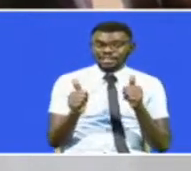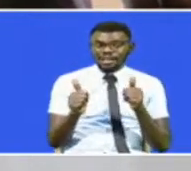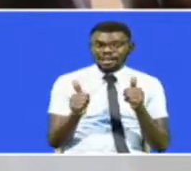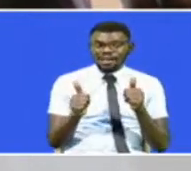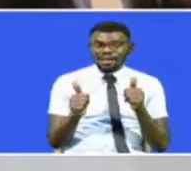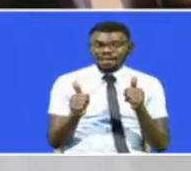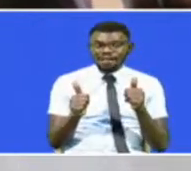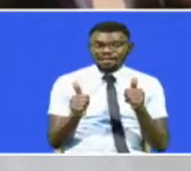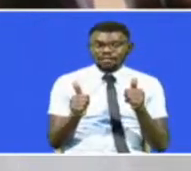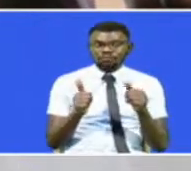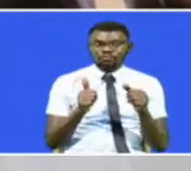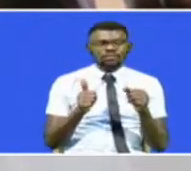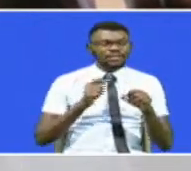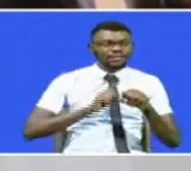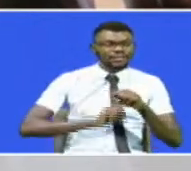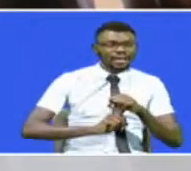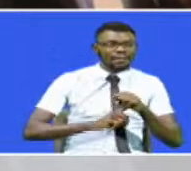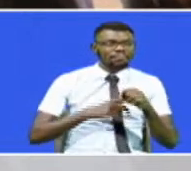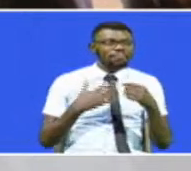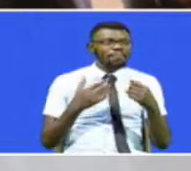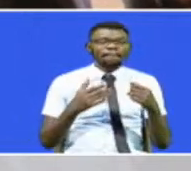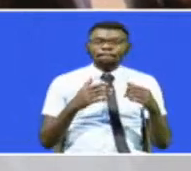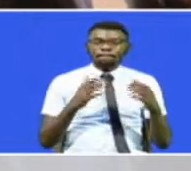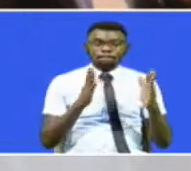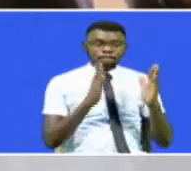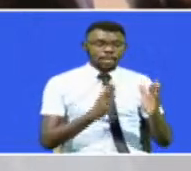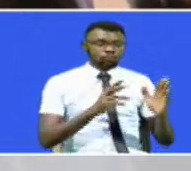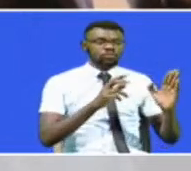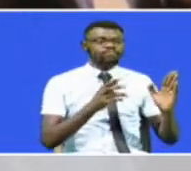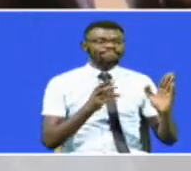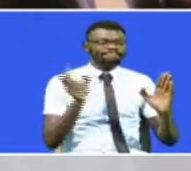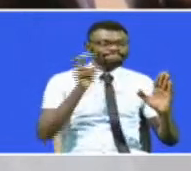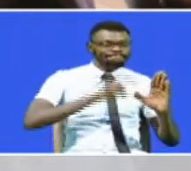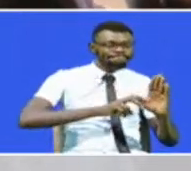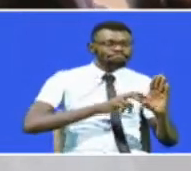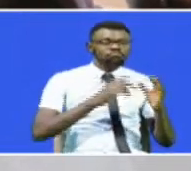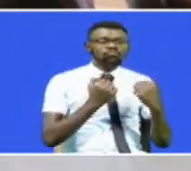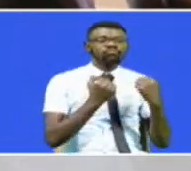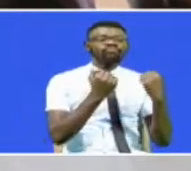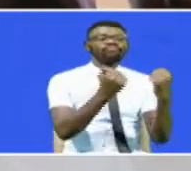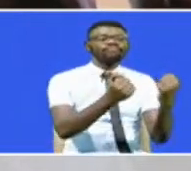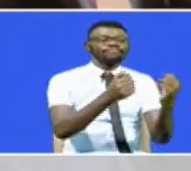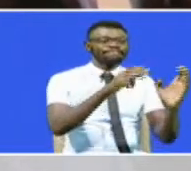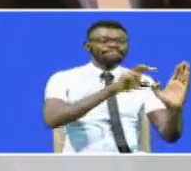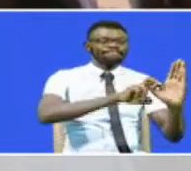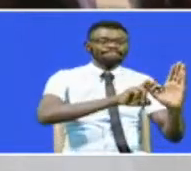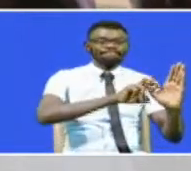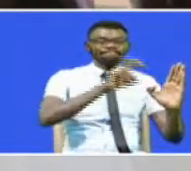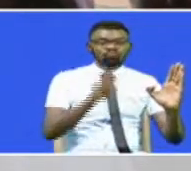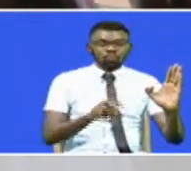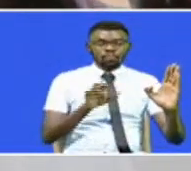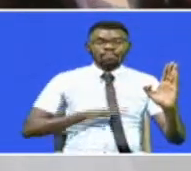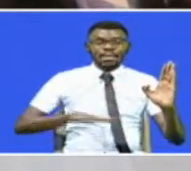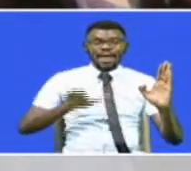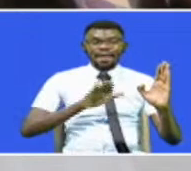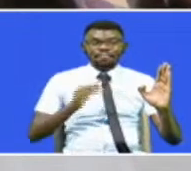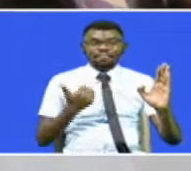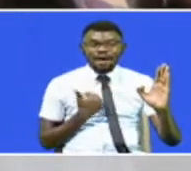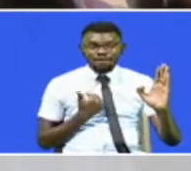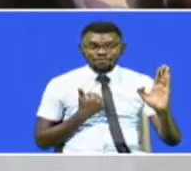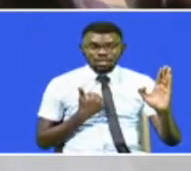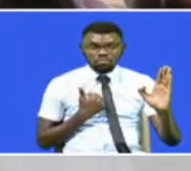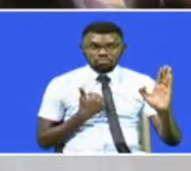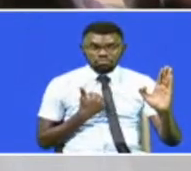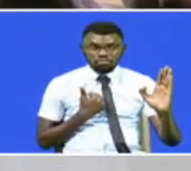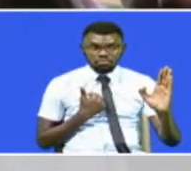Once they bring a passenger to the town, the areas of drop-off, where they're supposed to drop off that